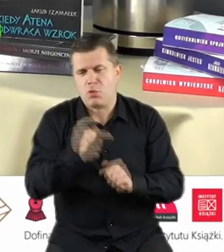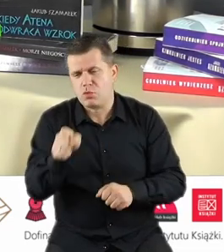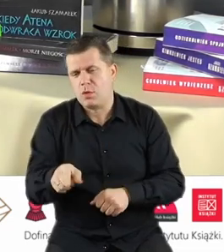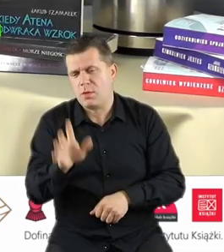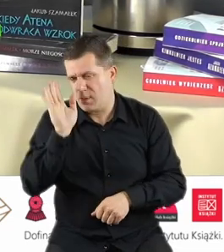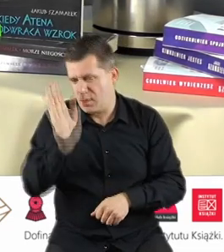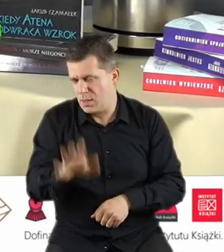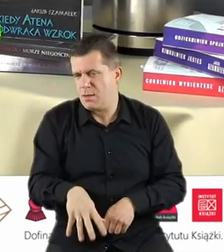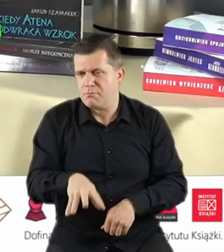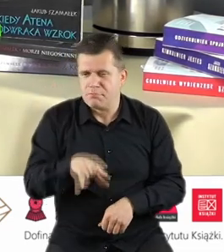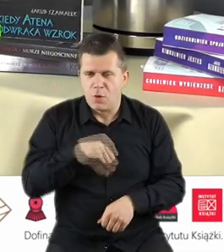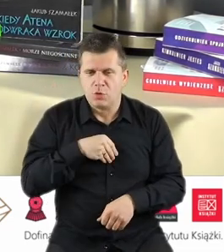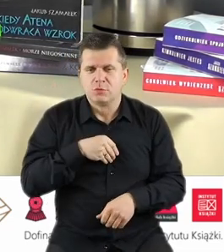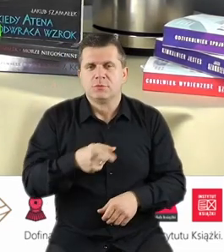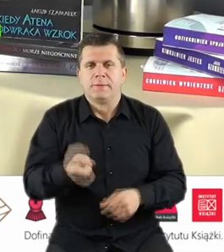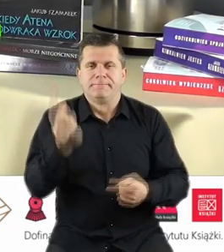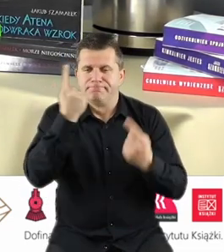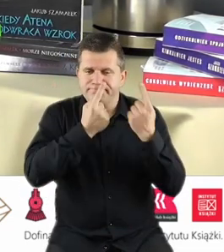robić takie,